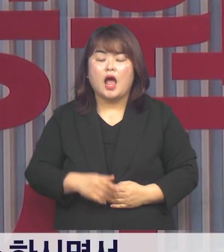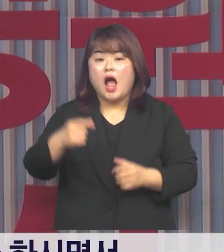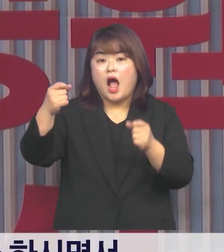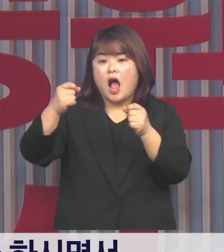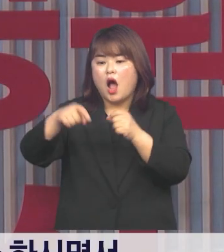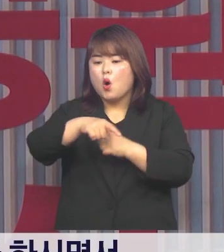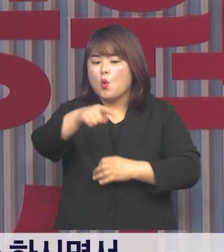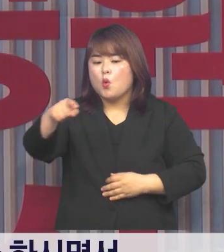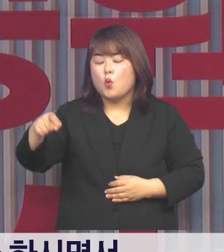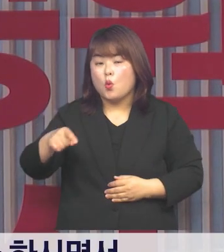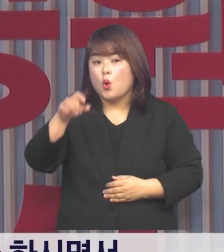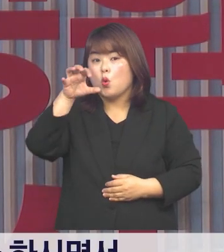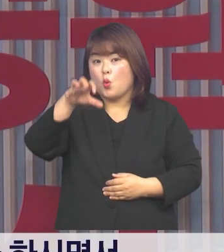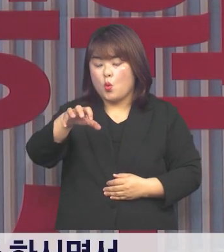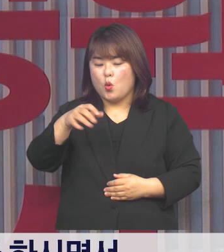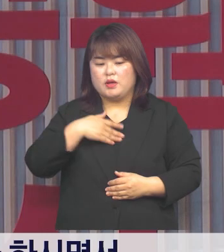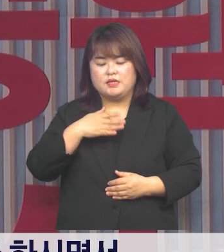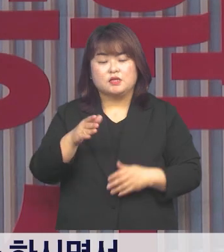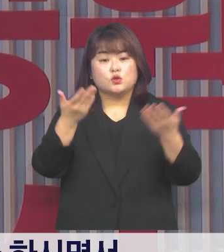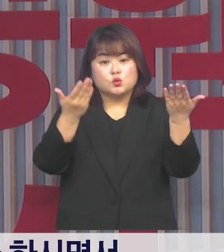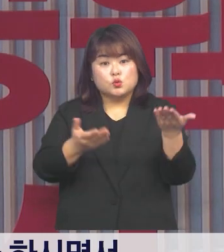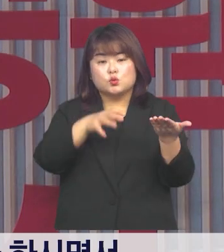많은 시민들께서 이 공원을